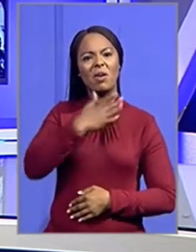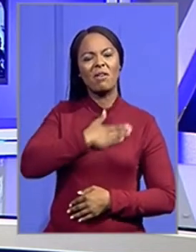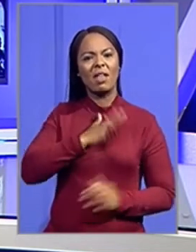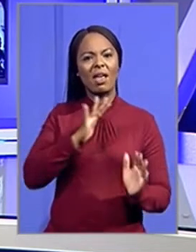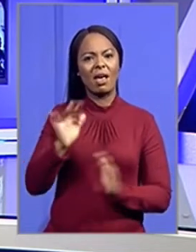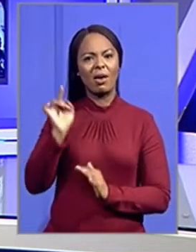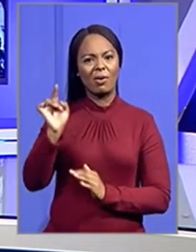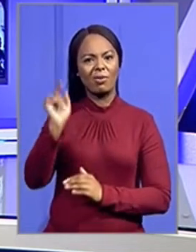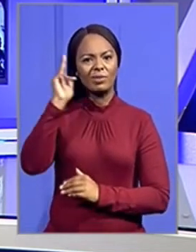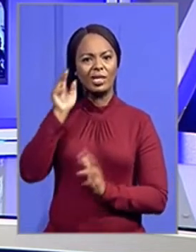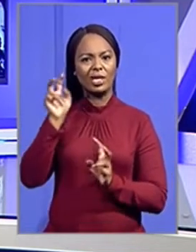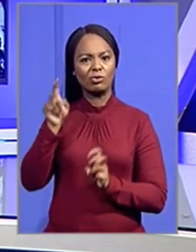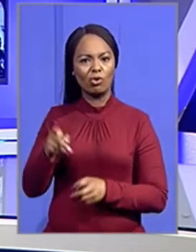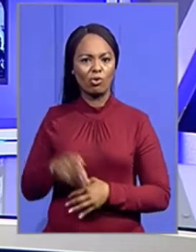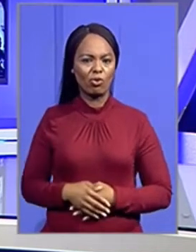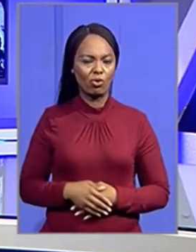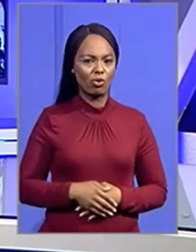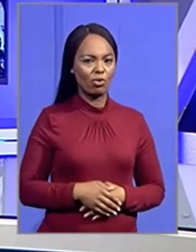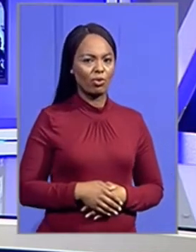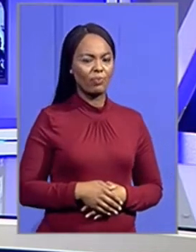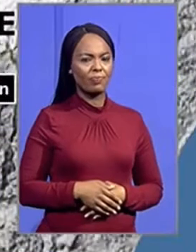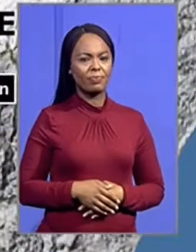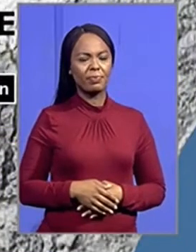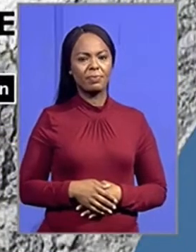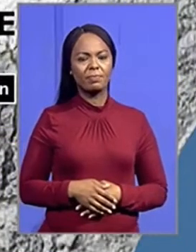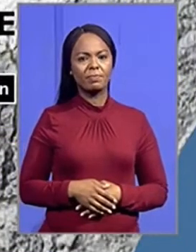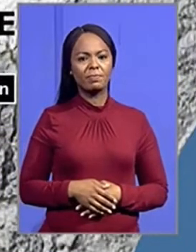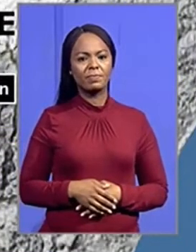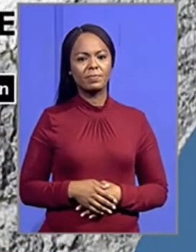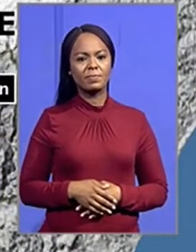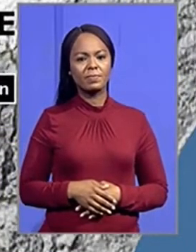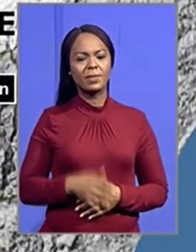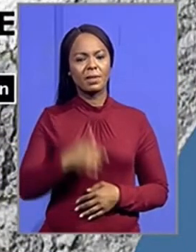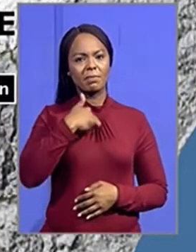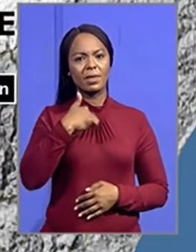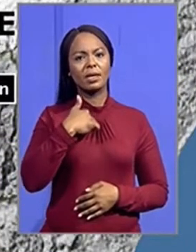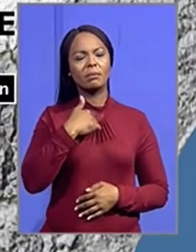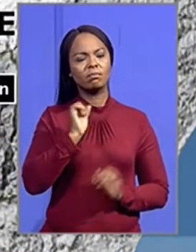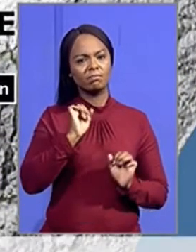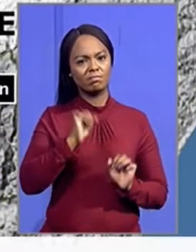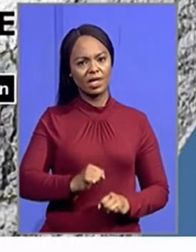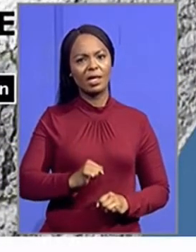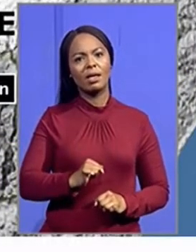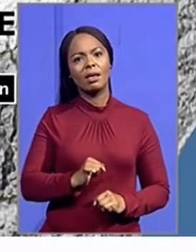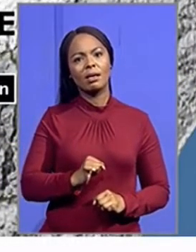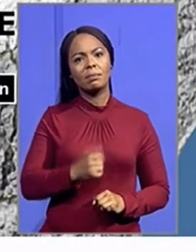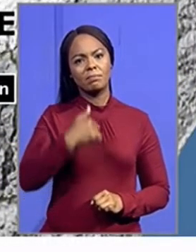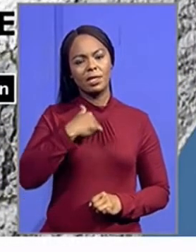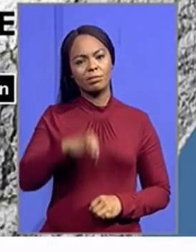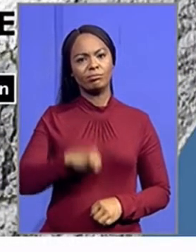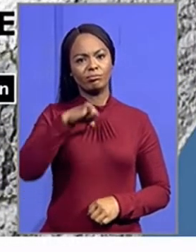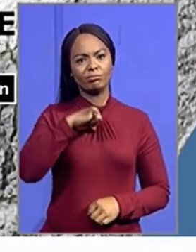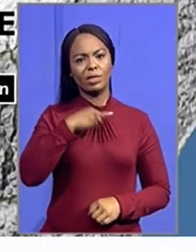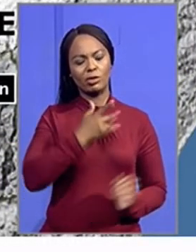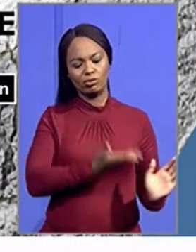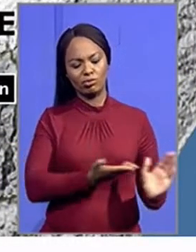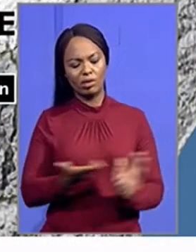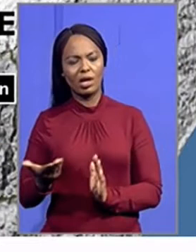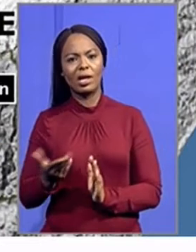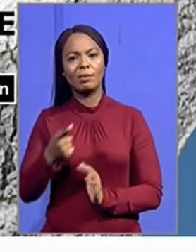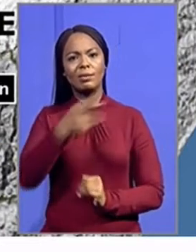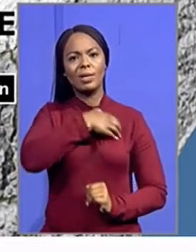go amogela baeng mo maemong a ntseng jaana tena ke motlotlo gagolo go amogela moporesidente gobane jale